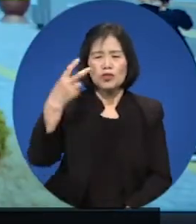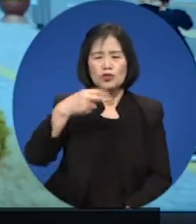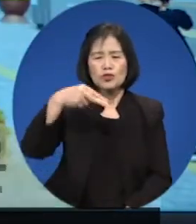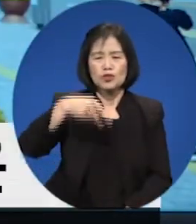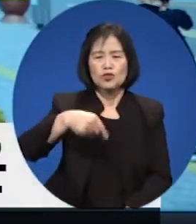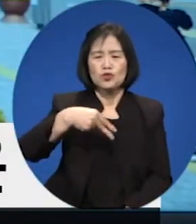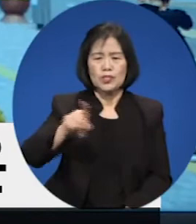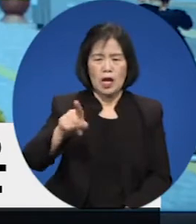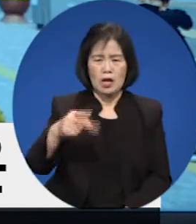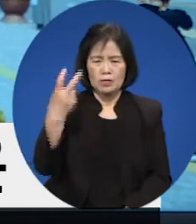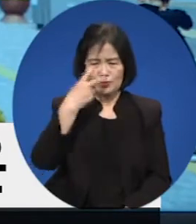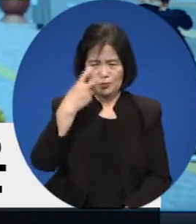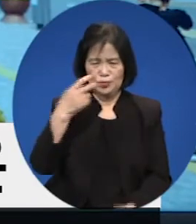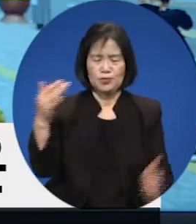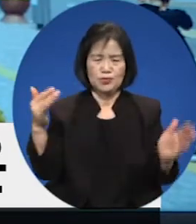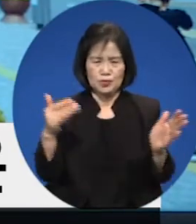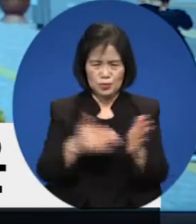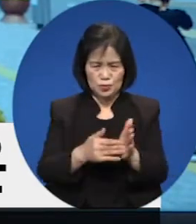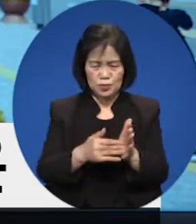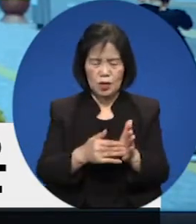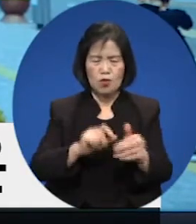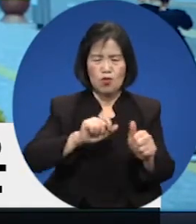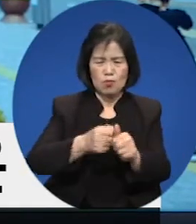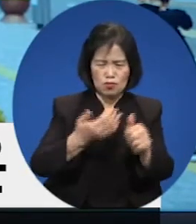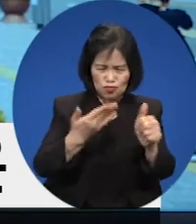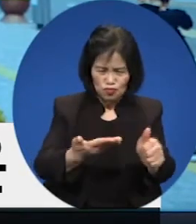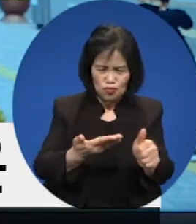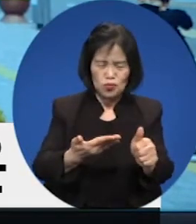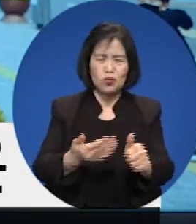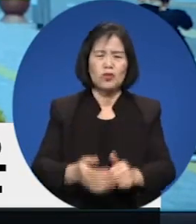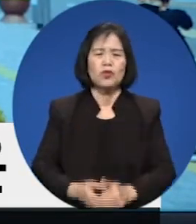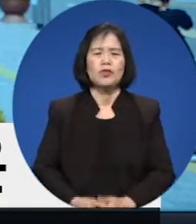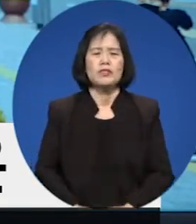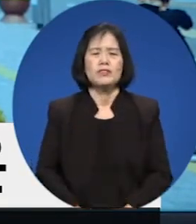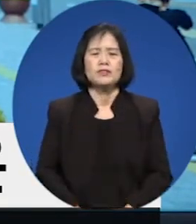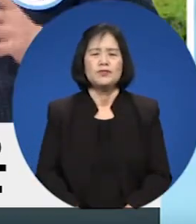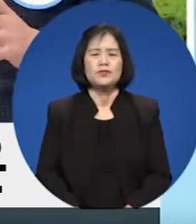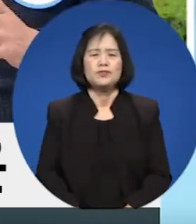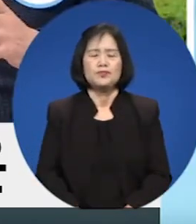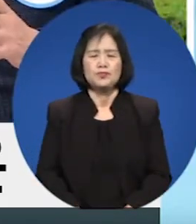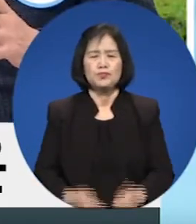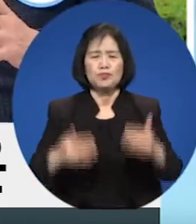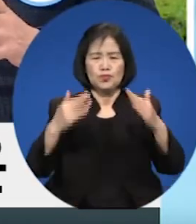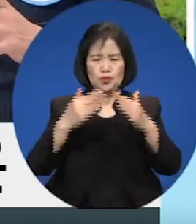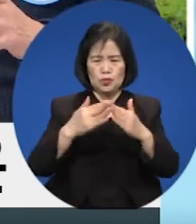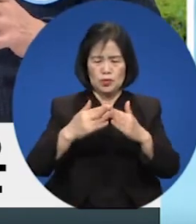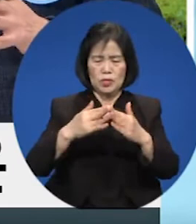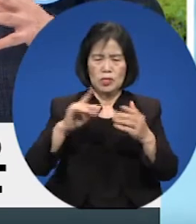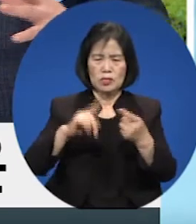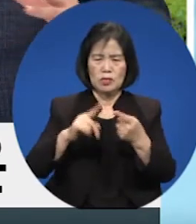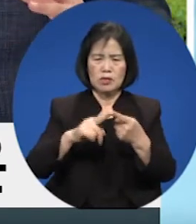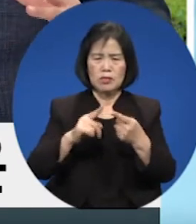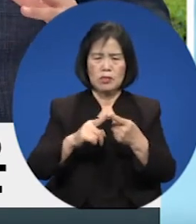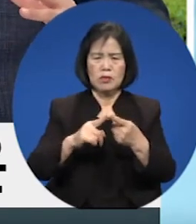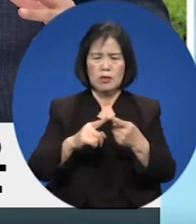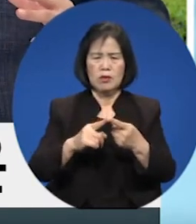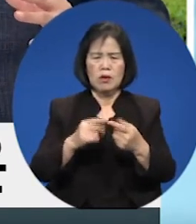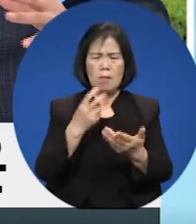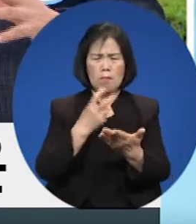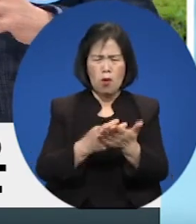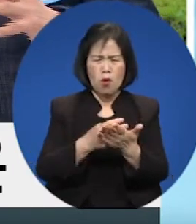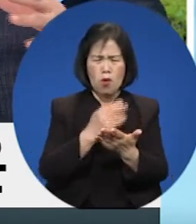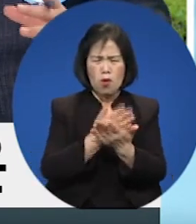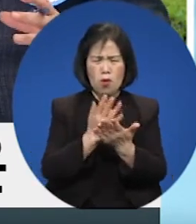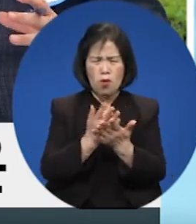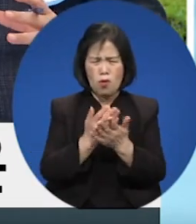나서 어 일단은 뭐 벌로 30 벌 바꾸려 되는데요 어 2 부동산 에 관해서는 굉장히 많은 법률 들이